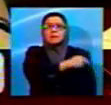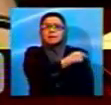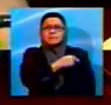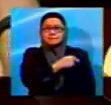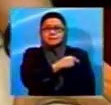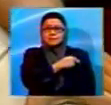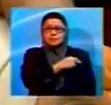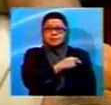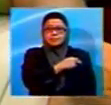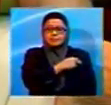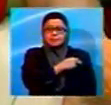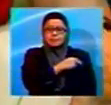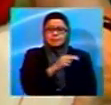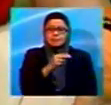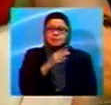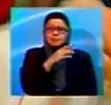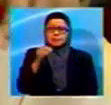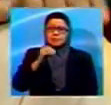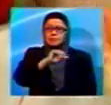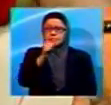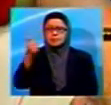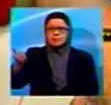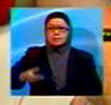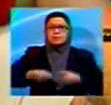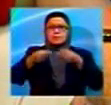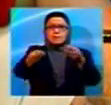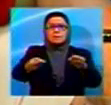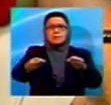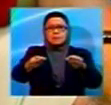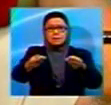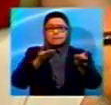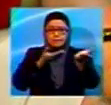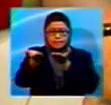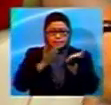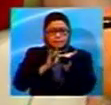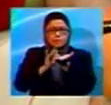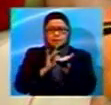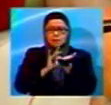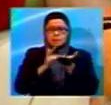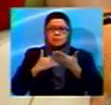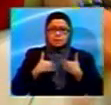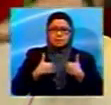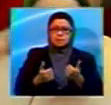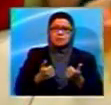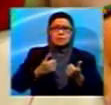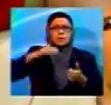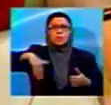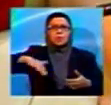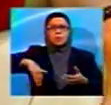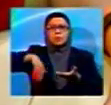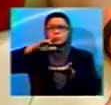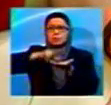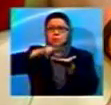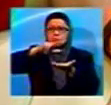muntah kita bagi bagi bagi kita bagi treatment jugalah kita tak tahu apa belum confirm kita bagi treatment lah